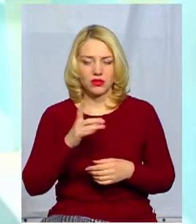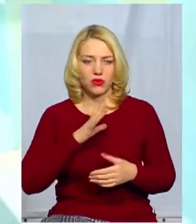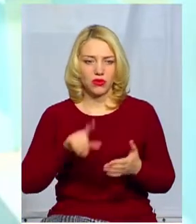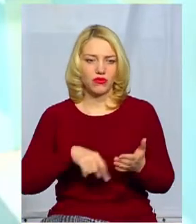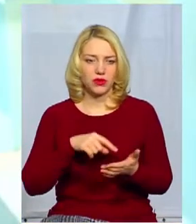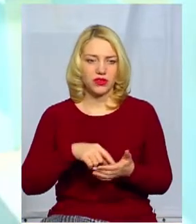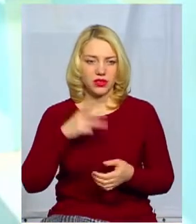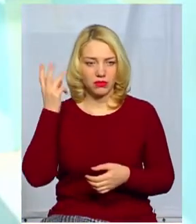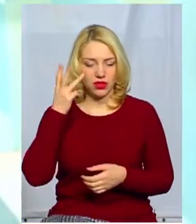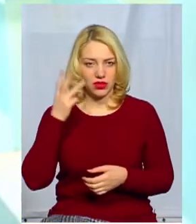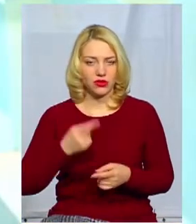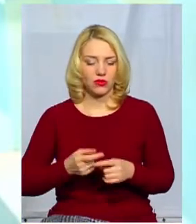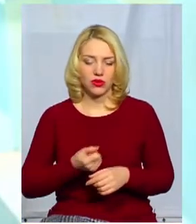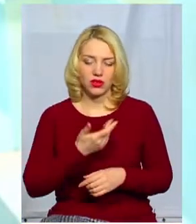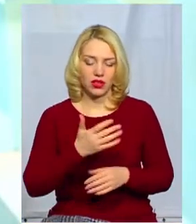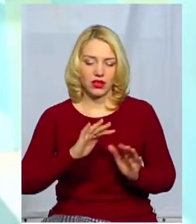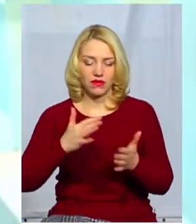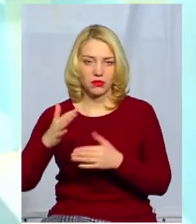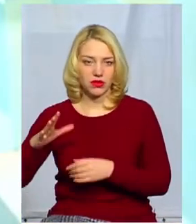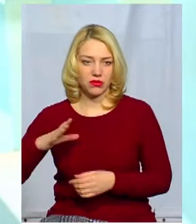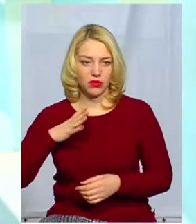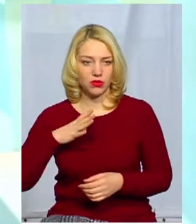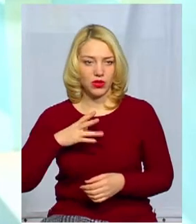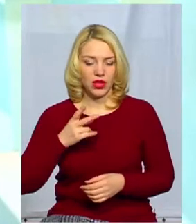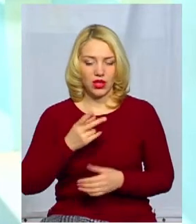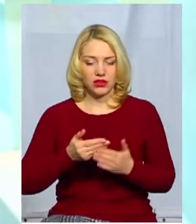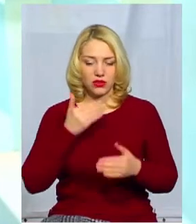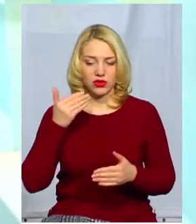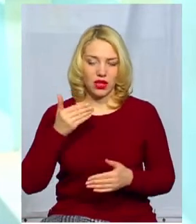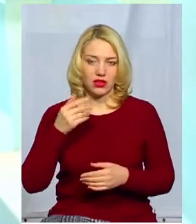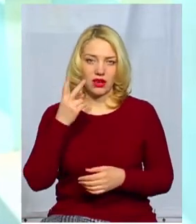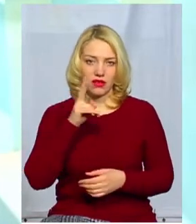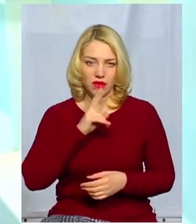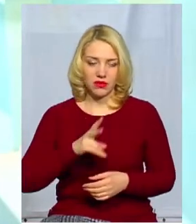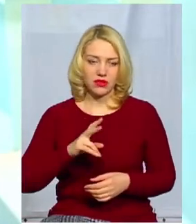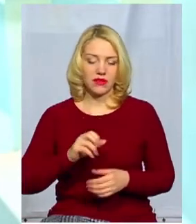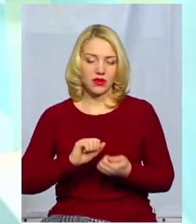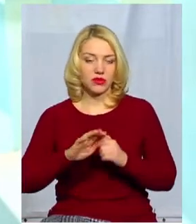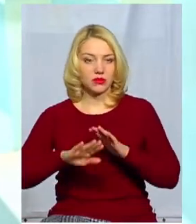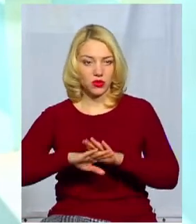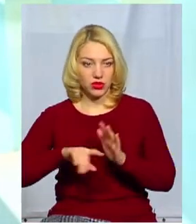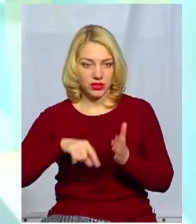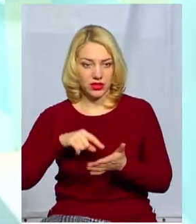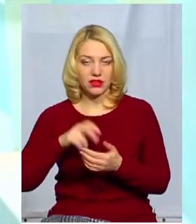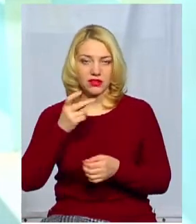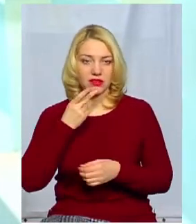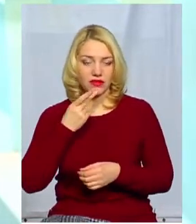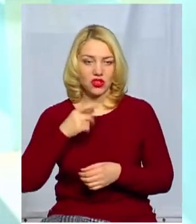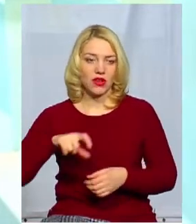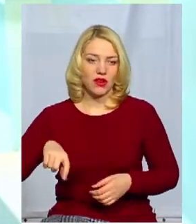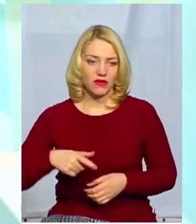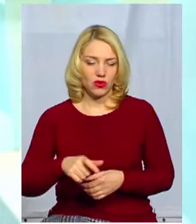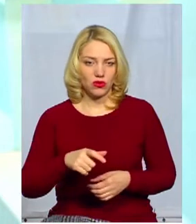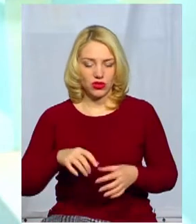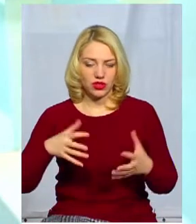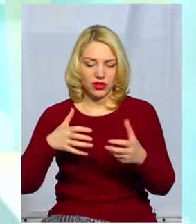Хмельницькому, декілька випадків за останні 2 місяці в Кам'янці-Подільському. Тобто, зазвичай дорожньо-транспортні